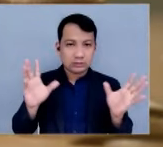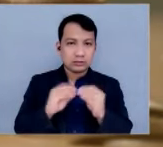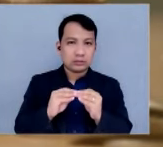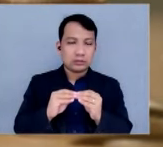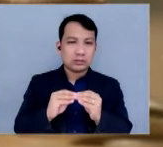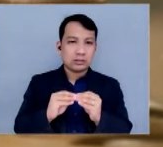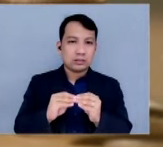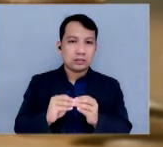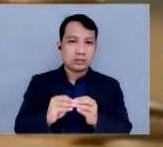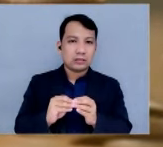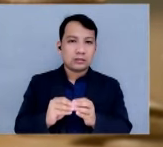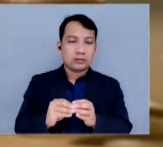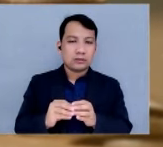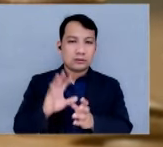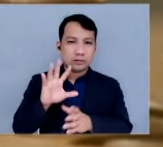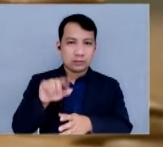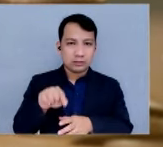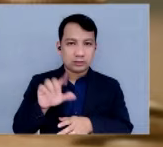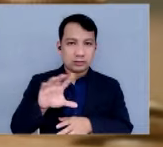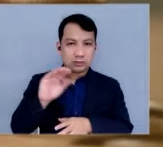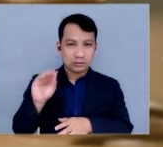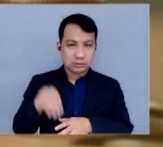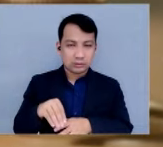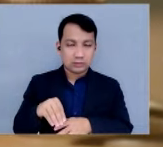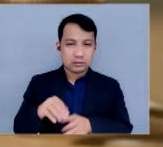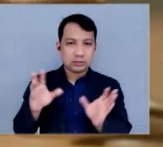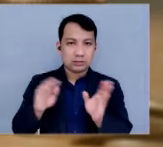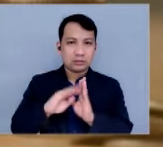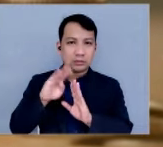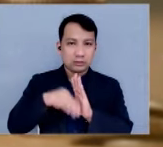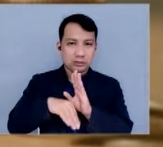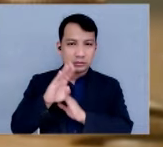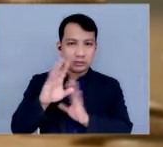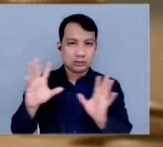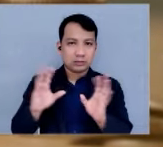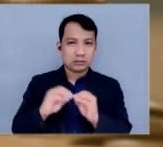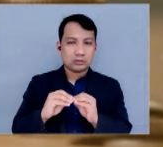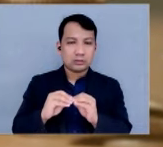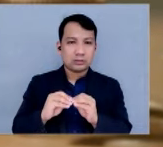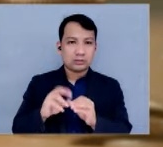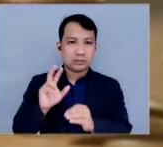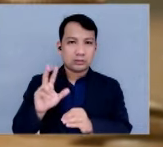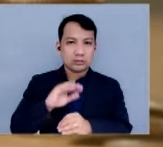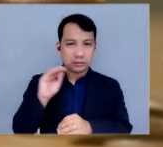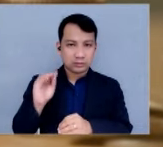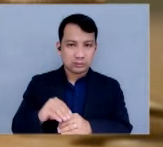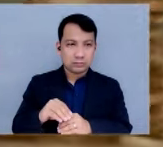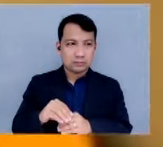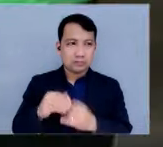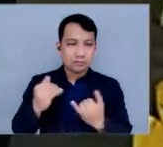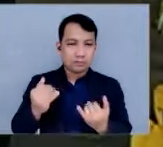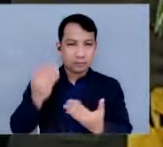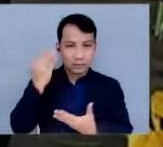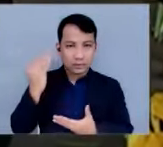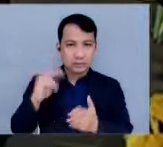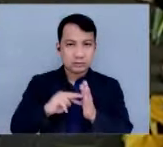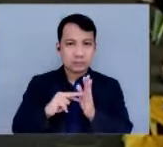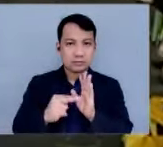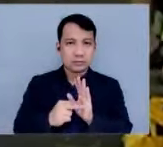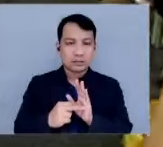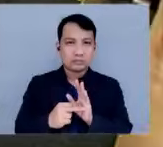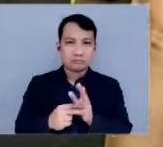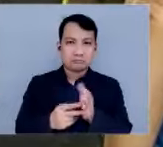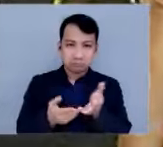pamahalaan 5.5% ang inflation sa tinatawag na bottom 30% income household ibig sabihin para sa mga